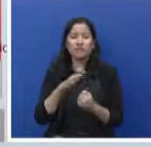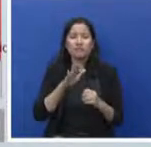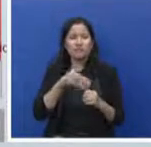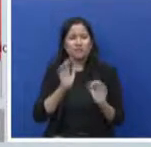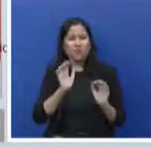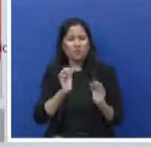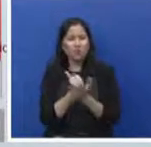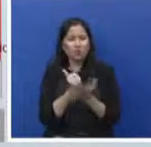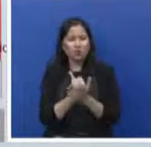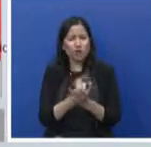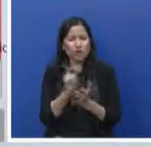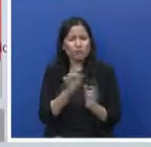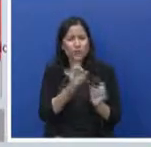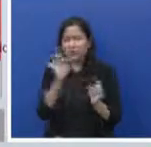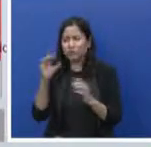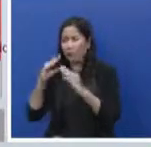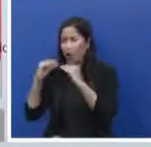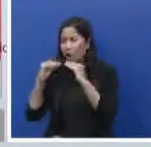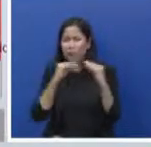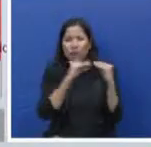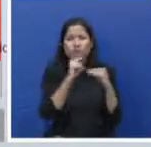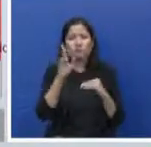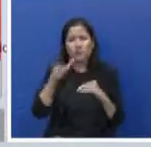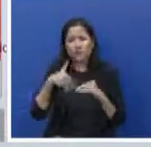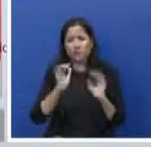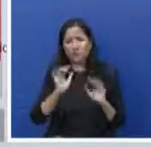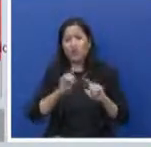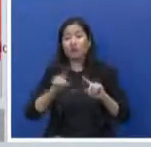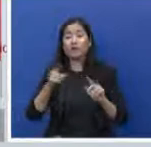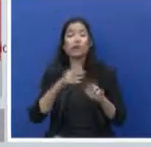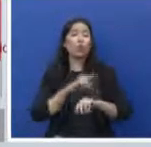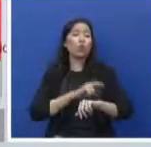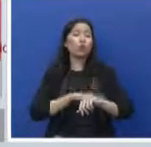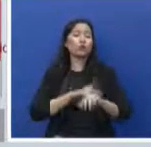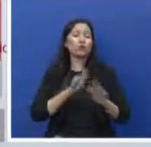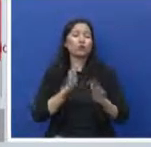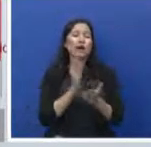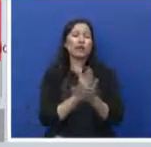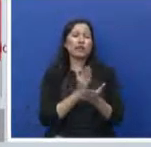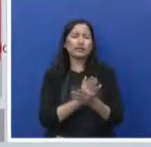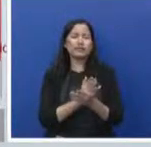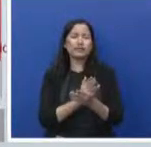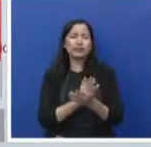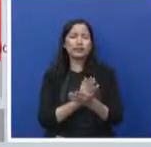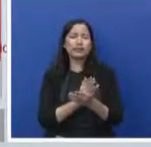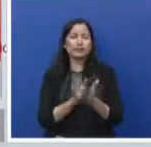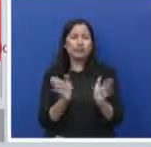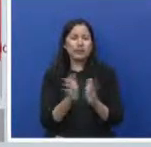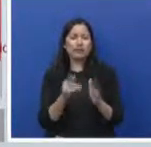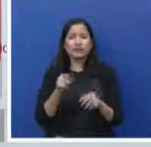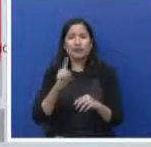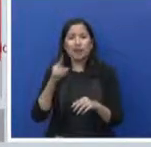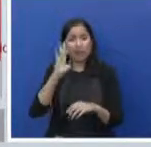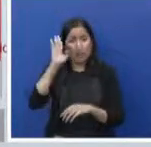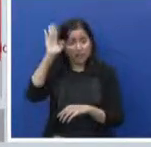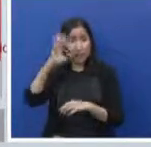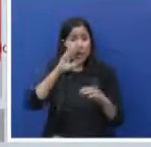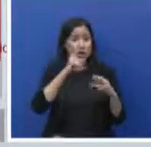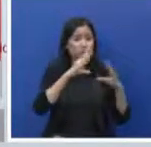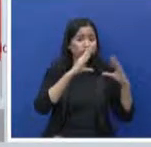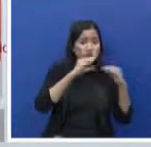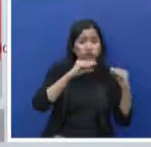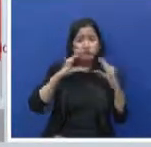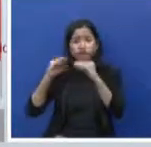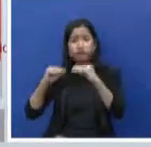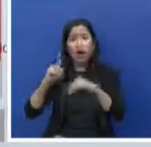banyak sebenarnya hal-hal yang ingin kita bahas tapi waktu kita terbatas, tapi jangan pernah lewatkan. Ada banyak sekali nanti dialog-dialog produktif yang